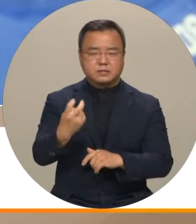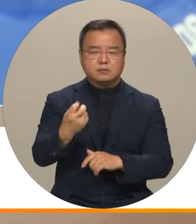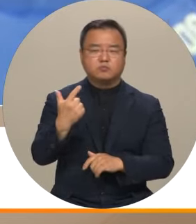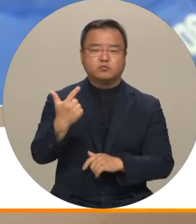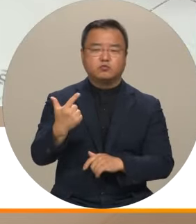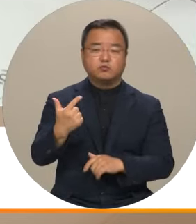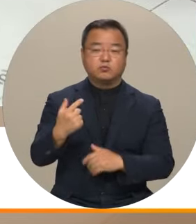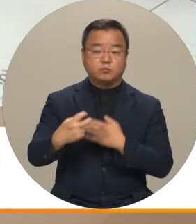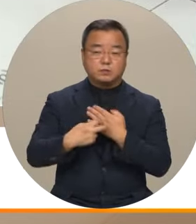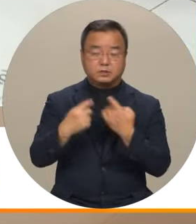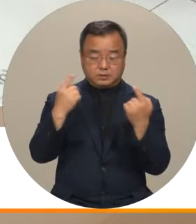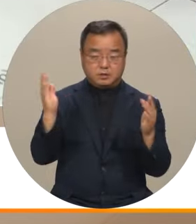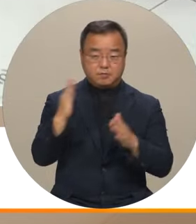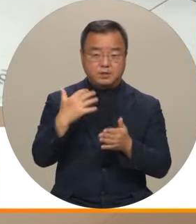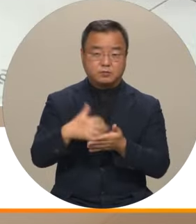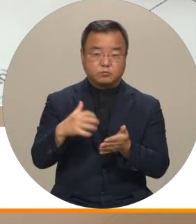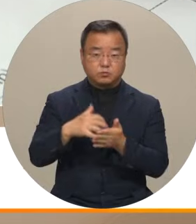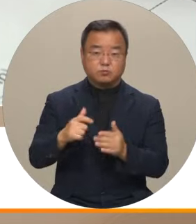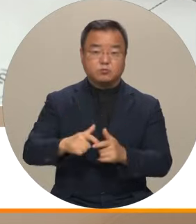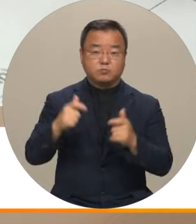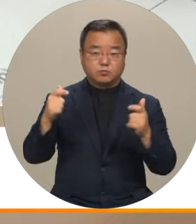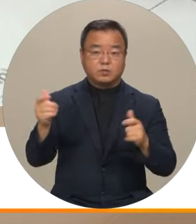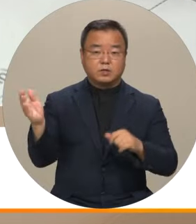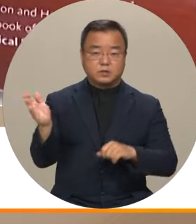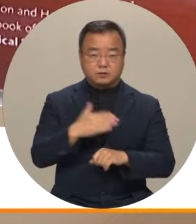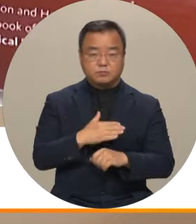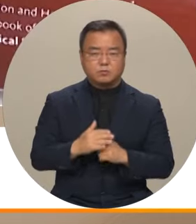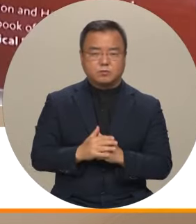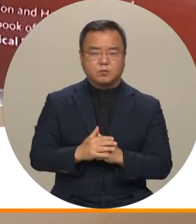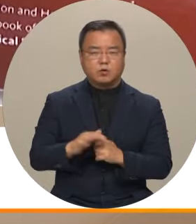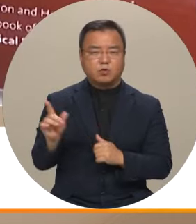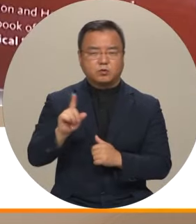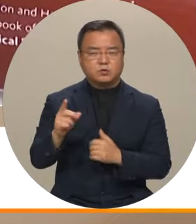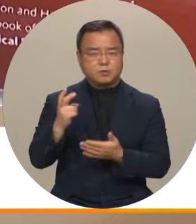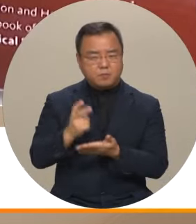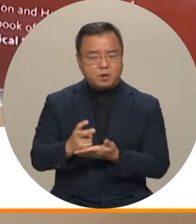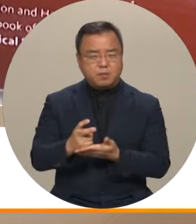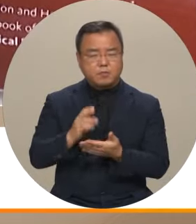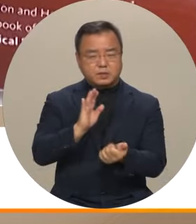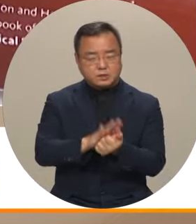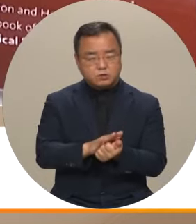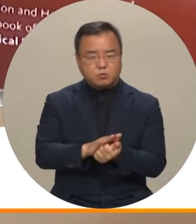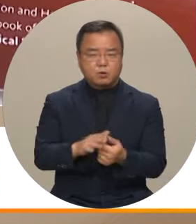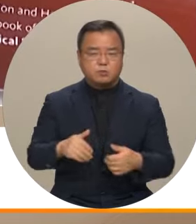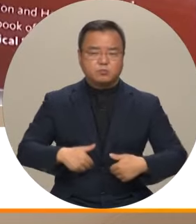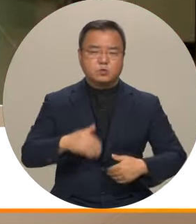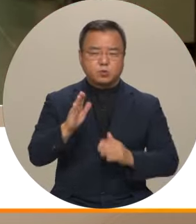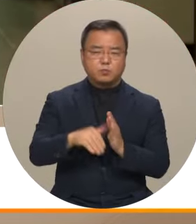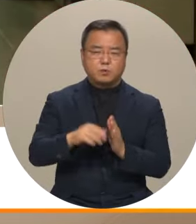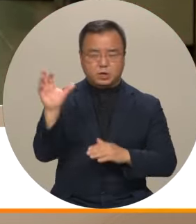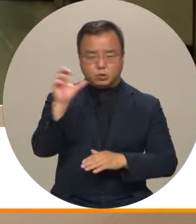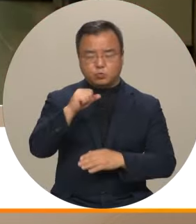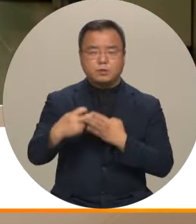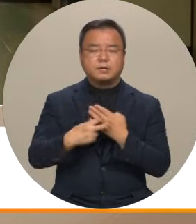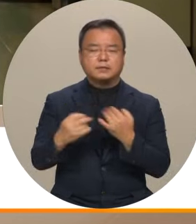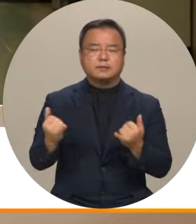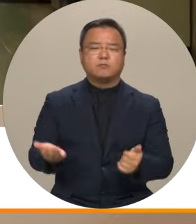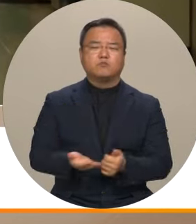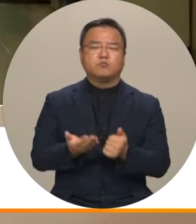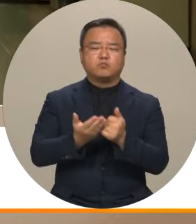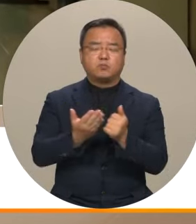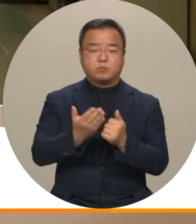정원을 비롯해서 어 어떤 대학에서 어떤 제도와 어떤 지원을 해드려야 양질의 의사를